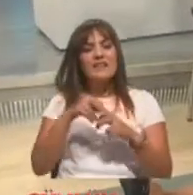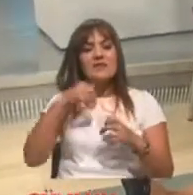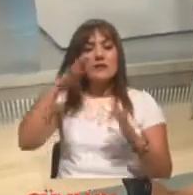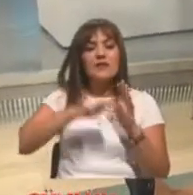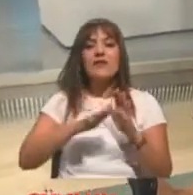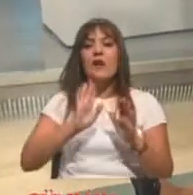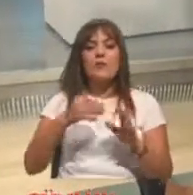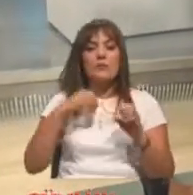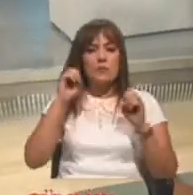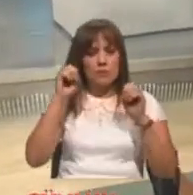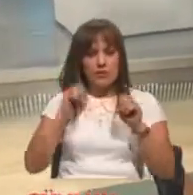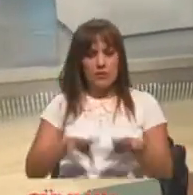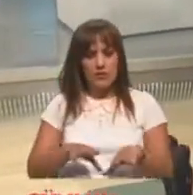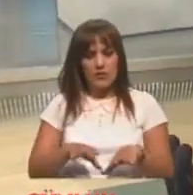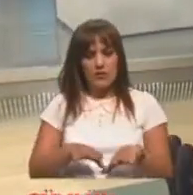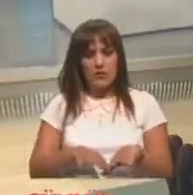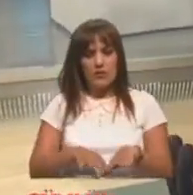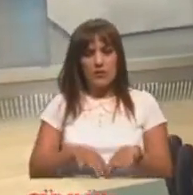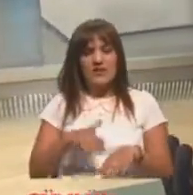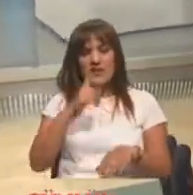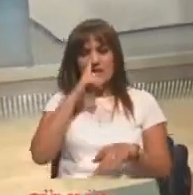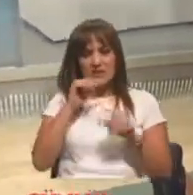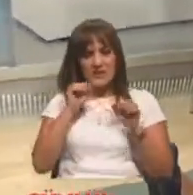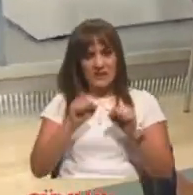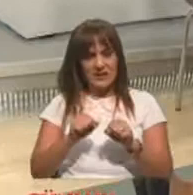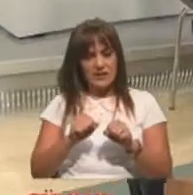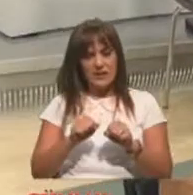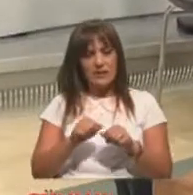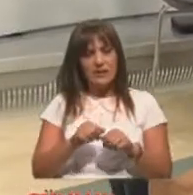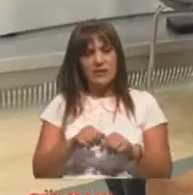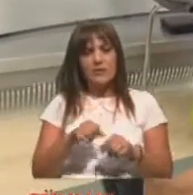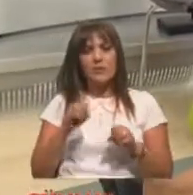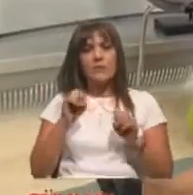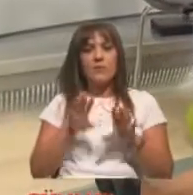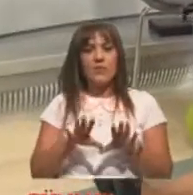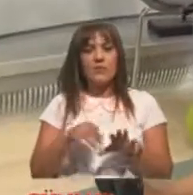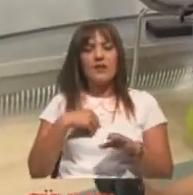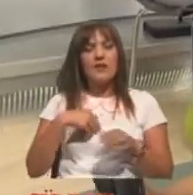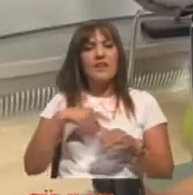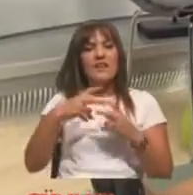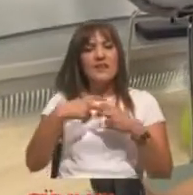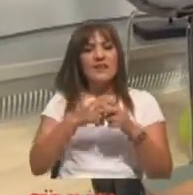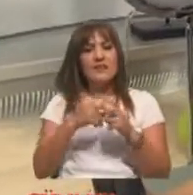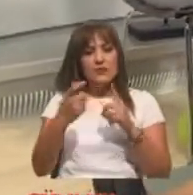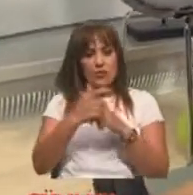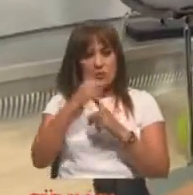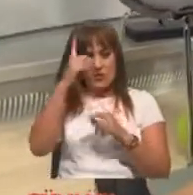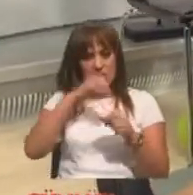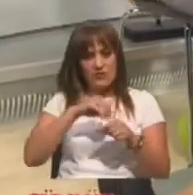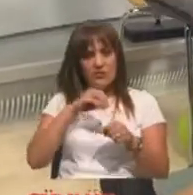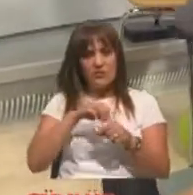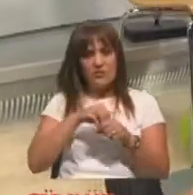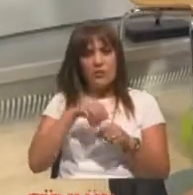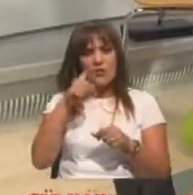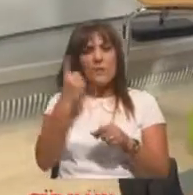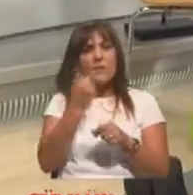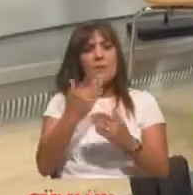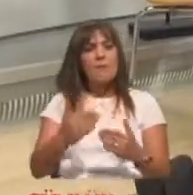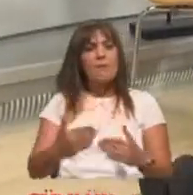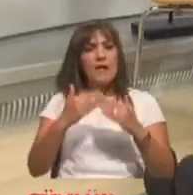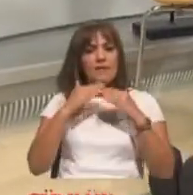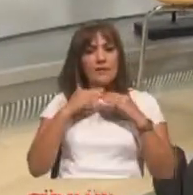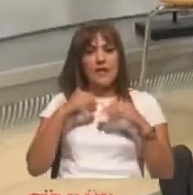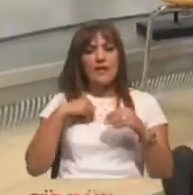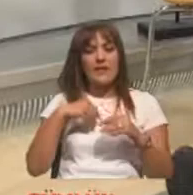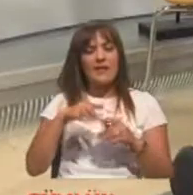aşağı doğru. Bırakıyorum. Sıkıyorum. Ve bırakıyorum. Dizlerimi yine korumak için böyle bir battaniye